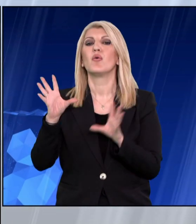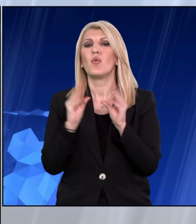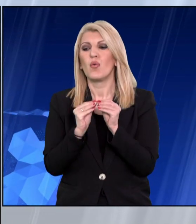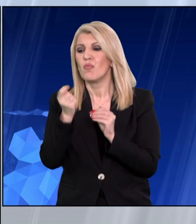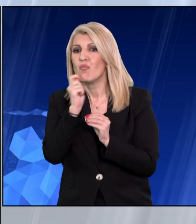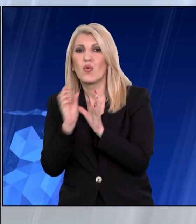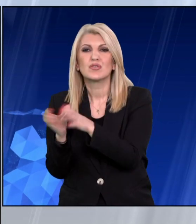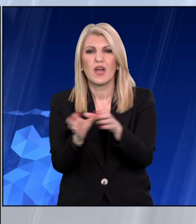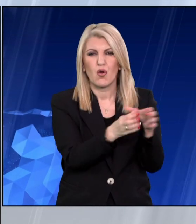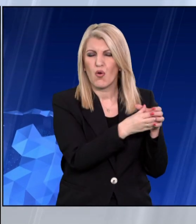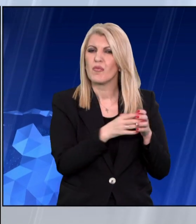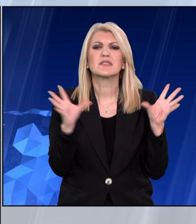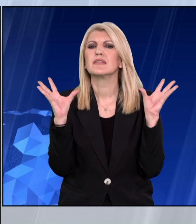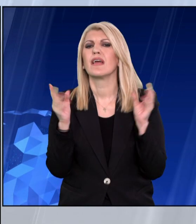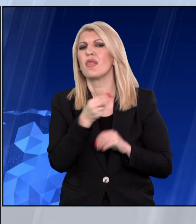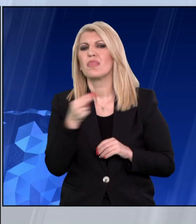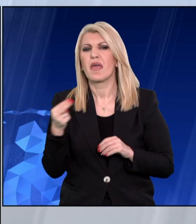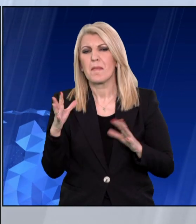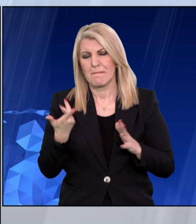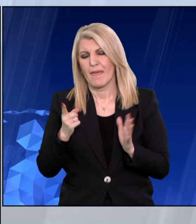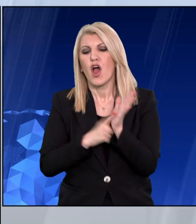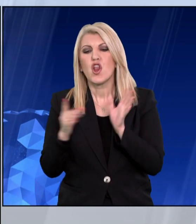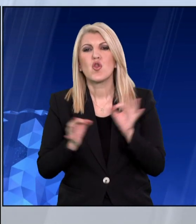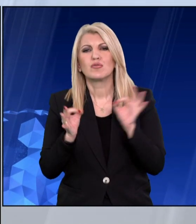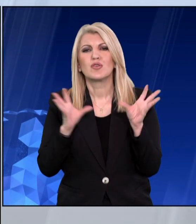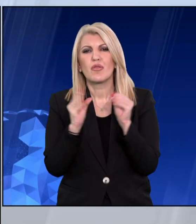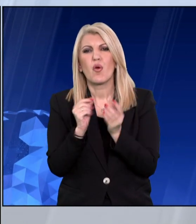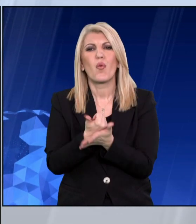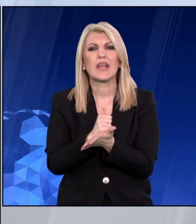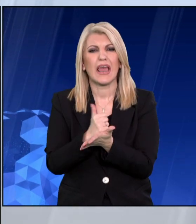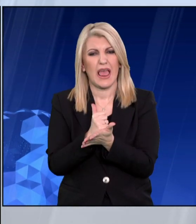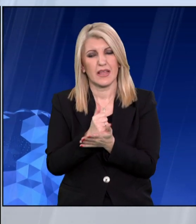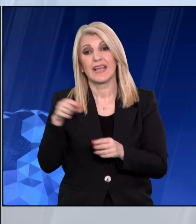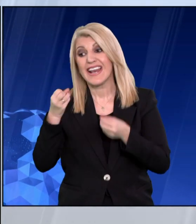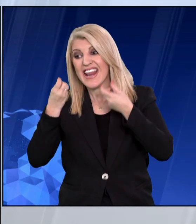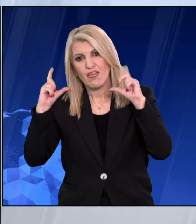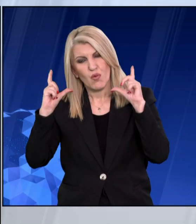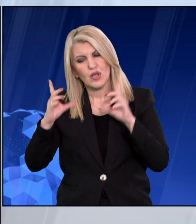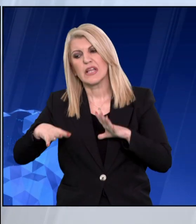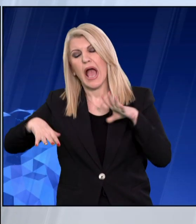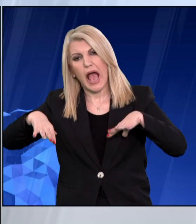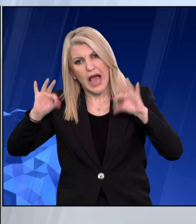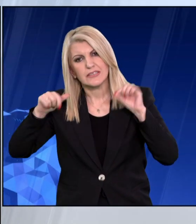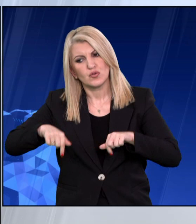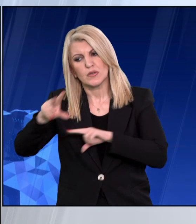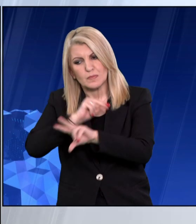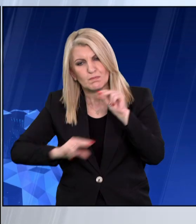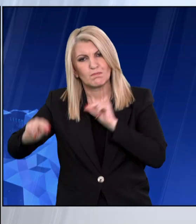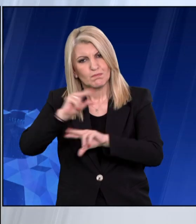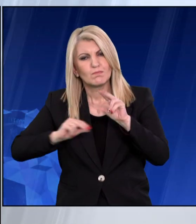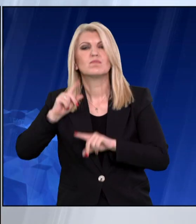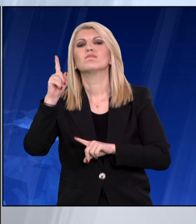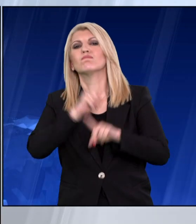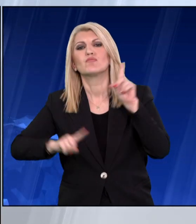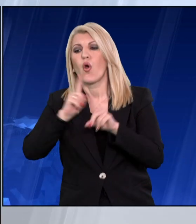συζήτηση για το νομοσχέδιο για τα ομόφυλα ζευγάρια στη νέα δημοκρατία έχουν ήδη ξεκινήσει οι ζυμώσεις ώστε να πεισθούν οι βουλευτές που διαφωνούν ενώ στον